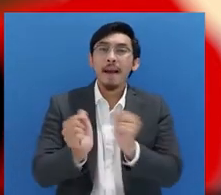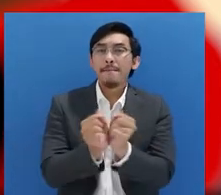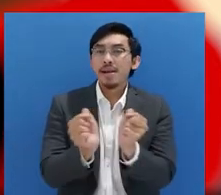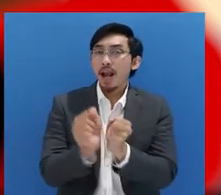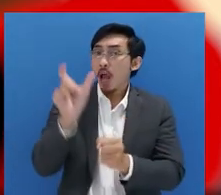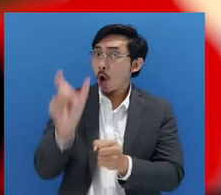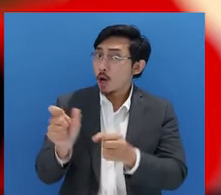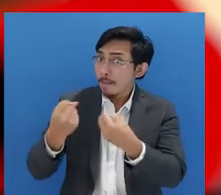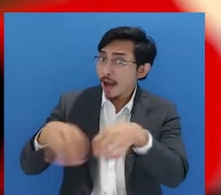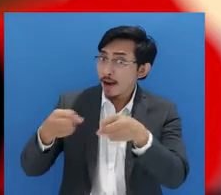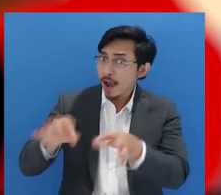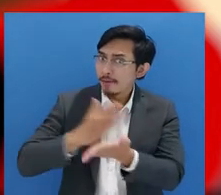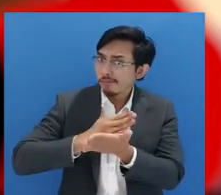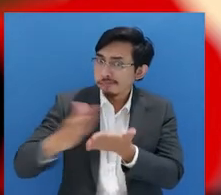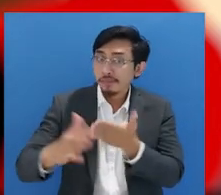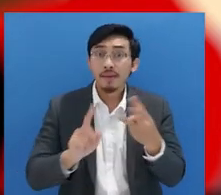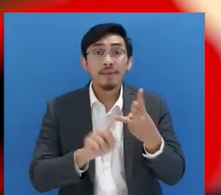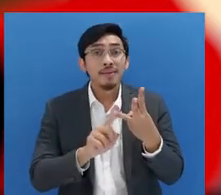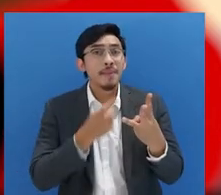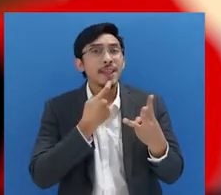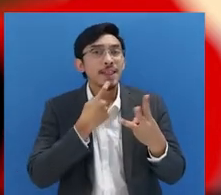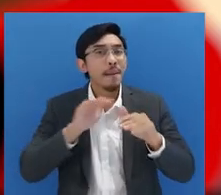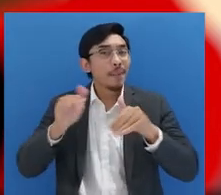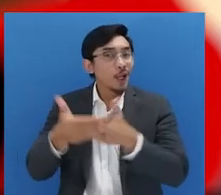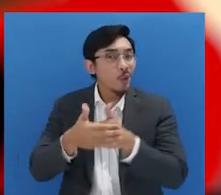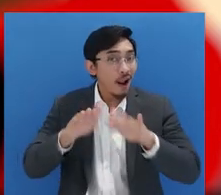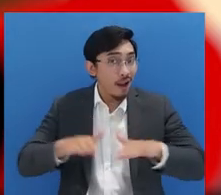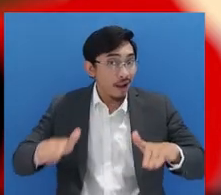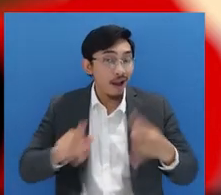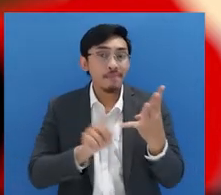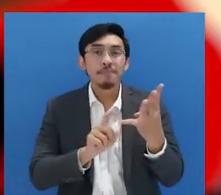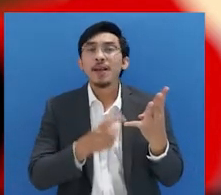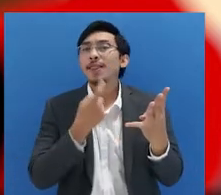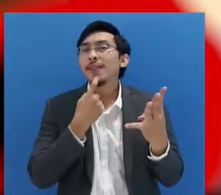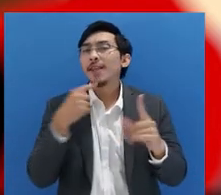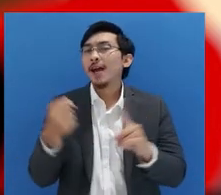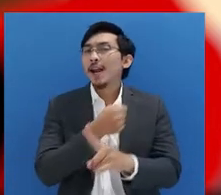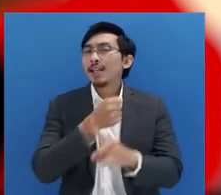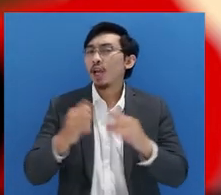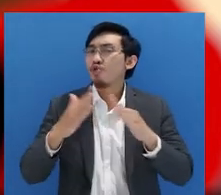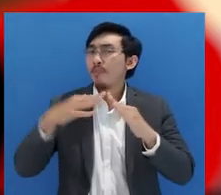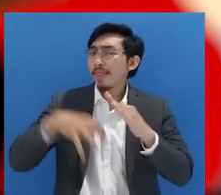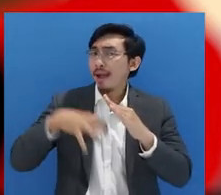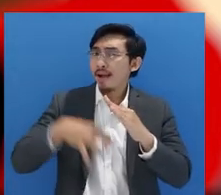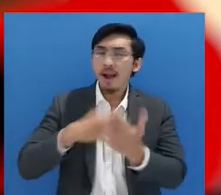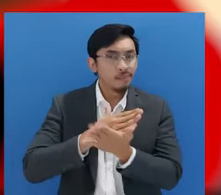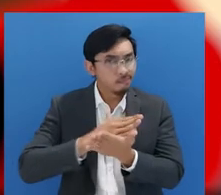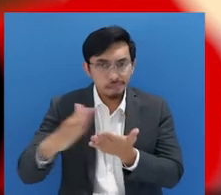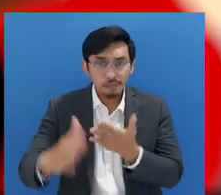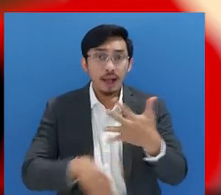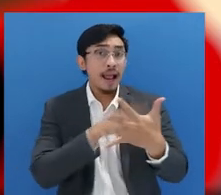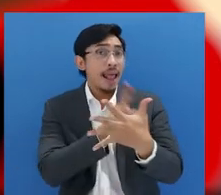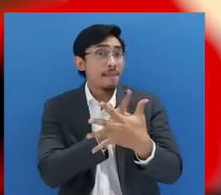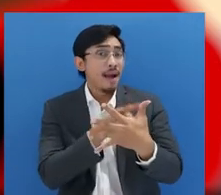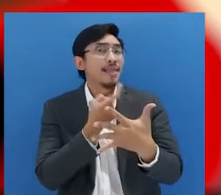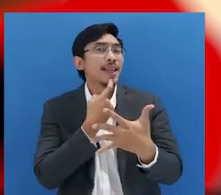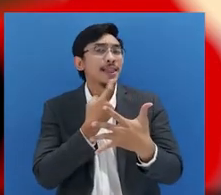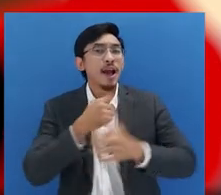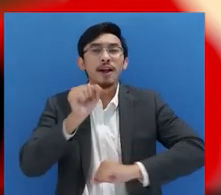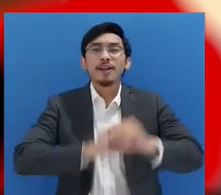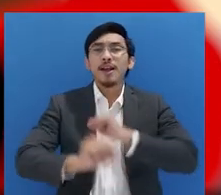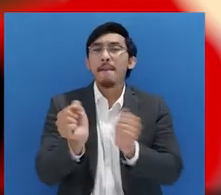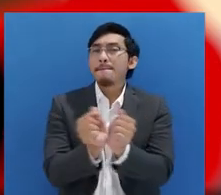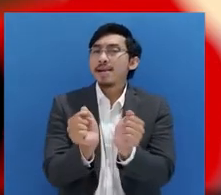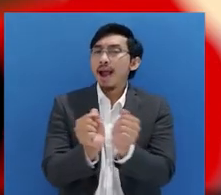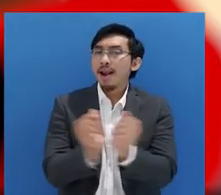Orang, Undang-Undang tentang Perlindungan Anak, Undang-Undang tentang Penghapusan Kekerasan dalam Rumah Tangga, Undang-Undang Pemberantasan